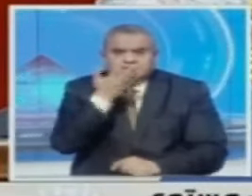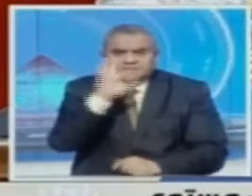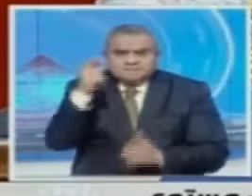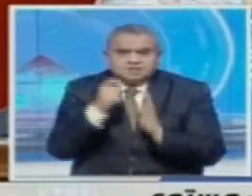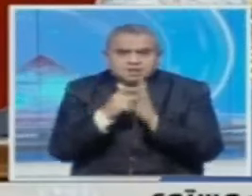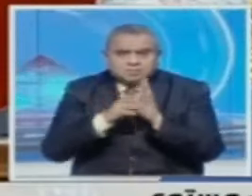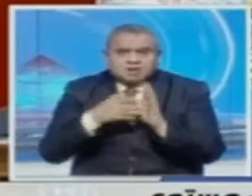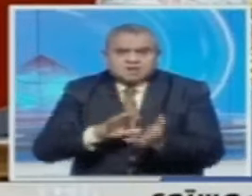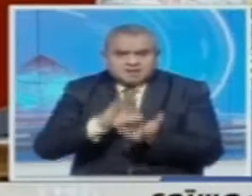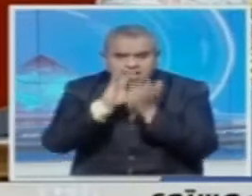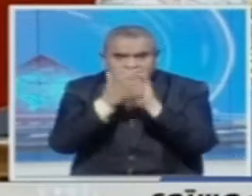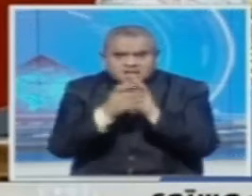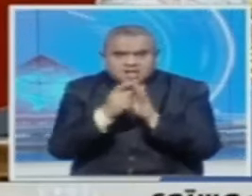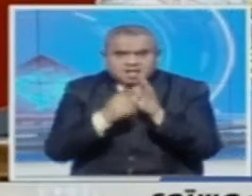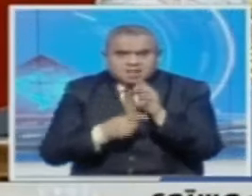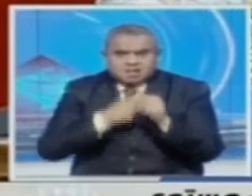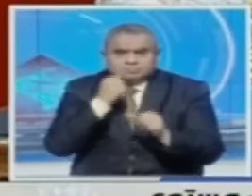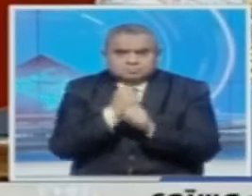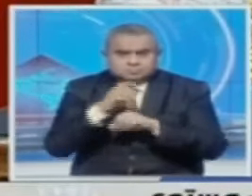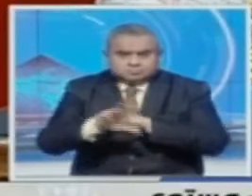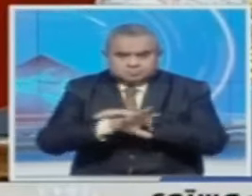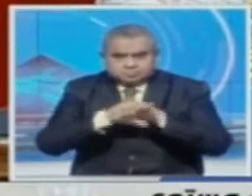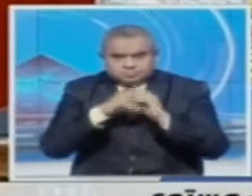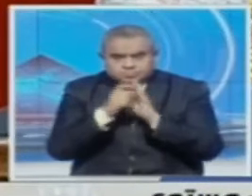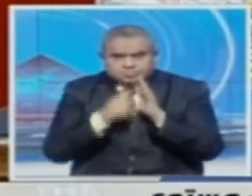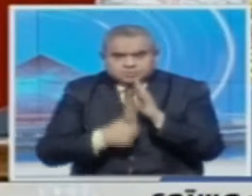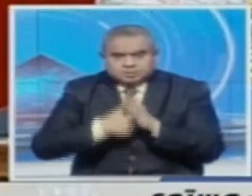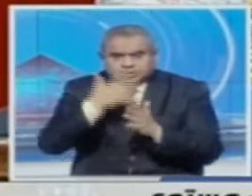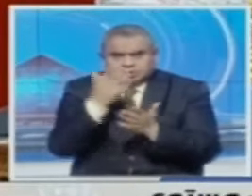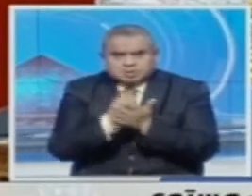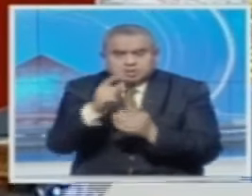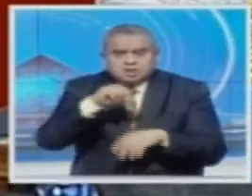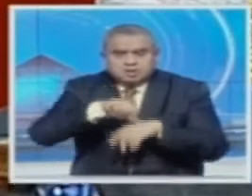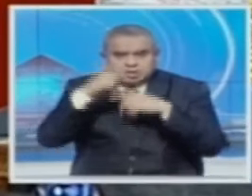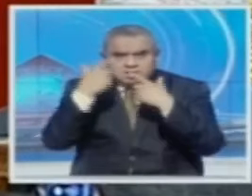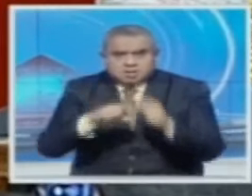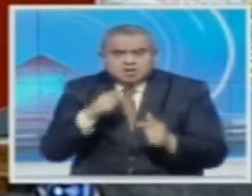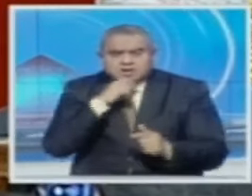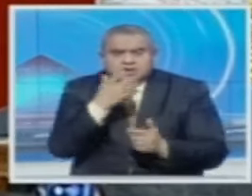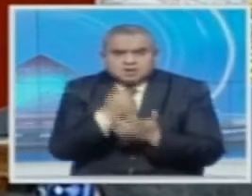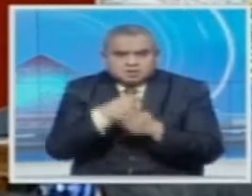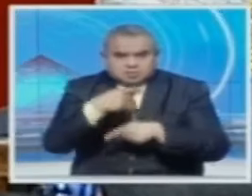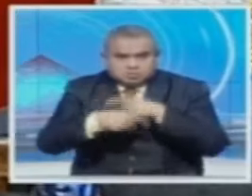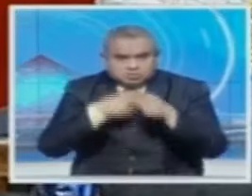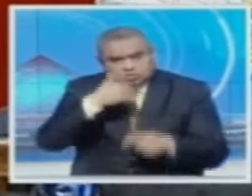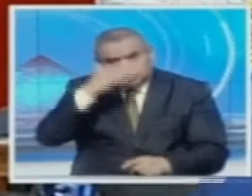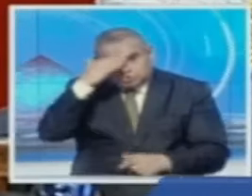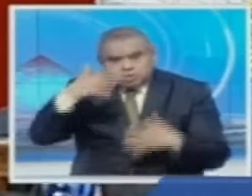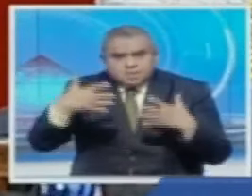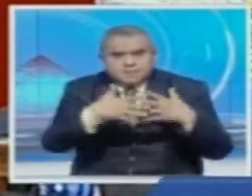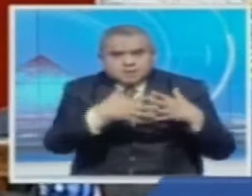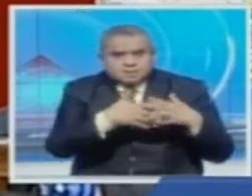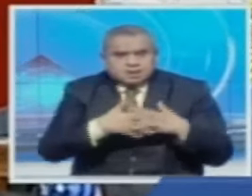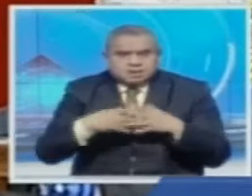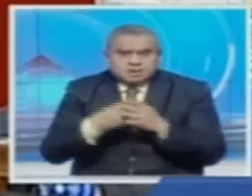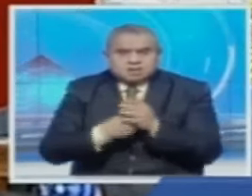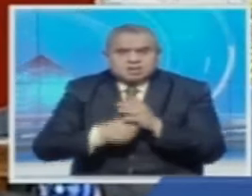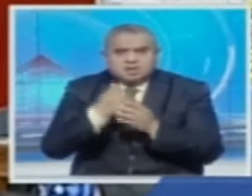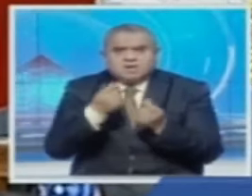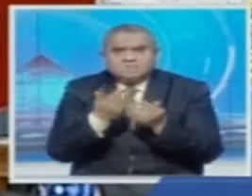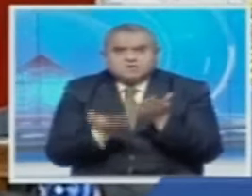العالم لحرب العدوان هذه التي شنتها روسيا، هذه النتائج نشعر بها جميعا، ارتفاع الأسعار،